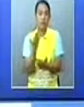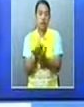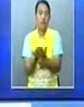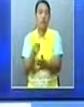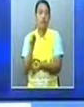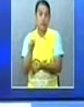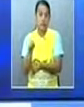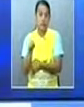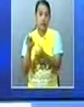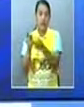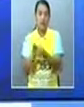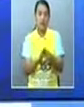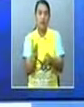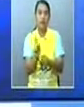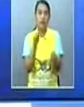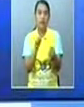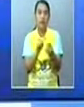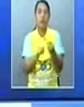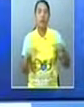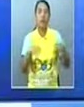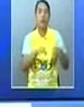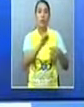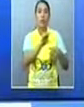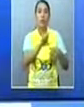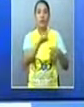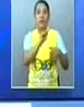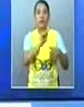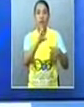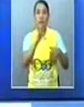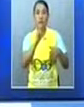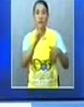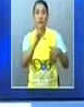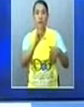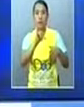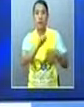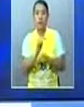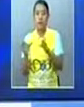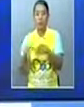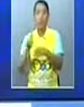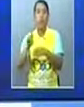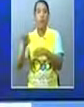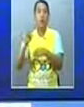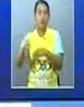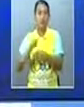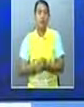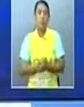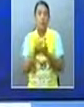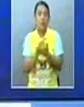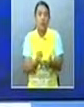เข้าไปนะคะในกรณีของเซ็ต50แล้วก็เซ็ต100ด้วยและจะไปเป็นตัวหนุนนำนะคะทำให้หุ้น